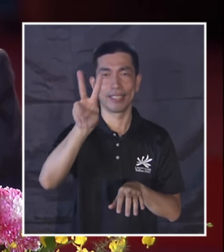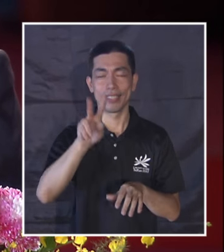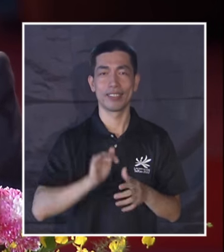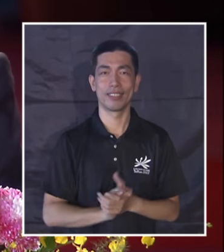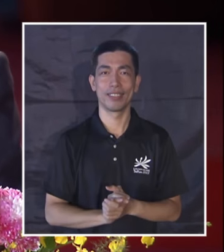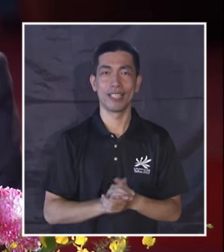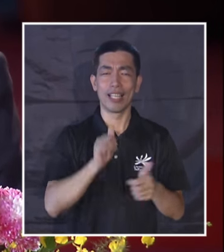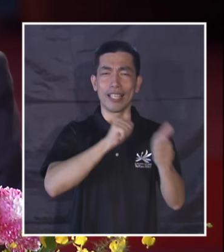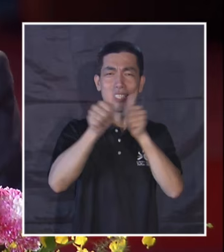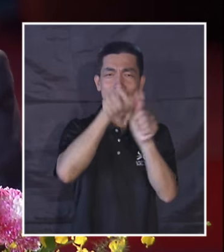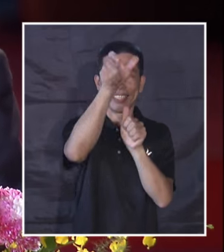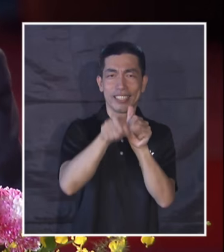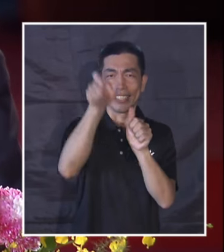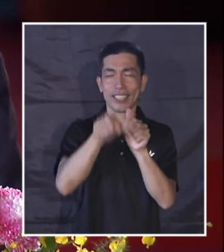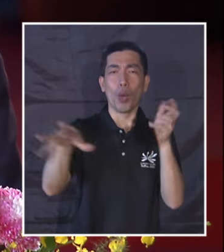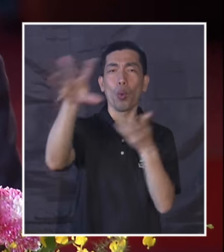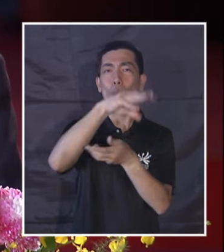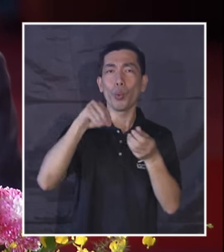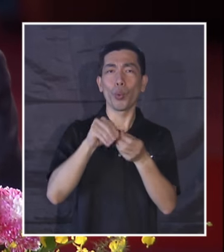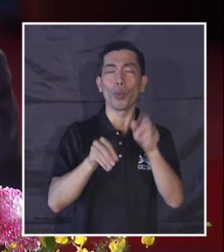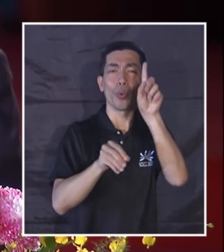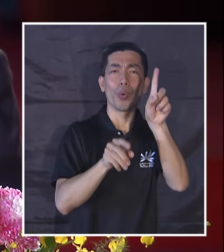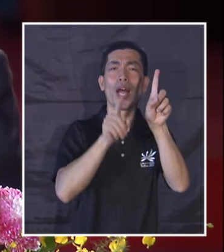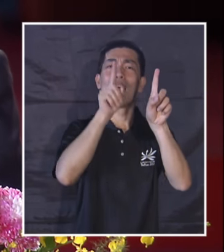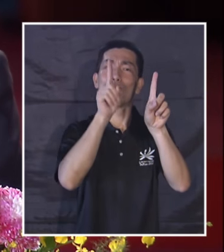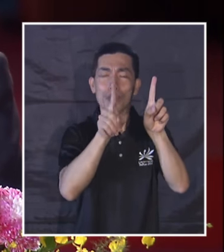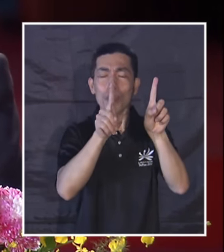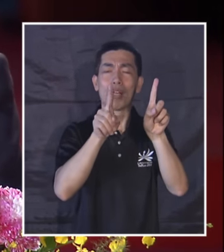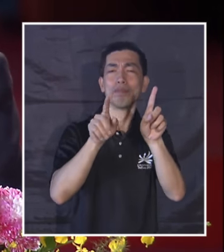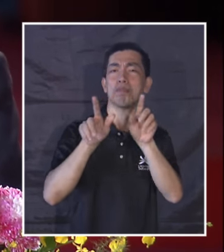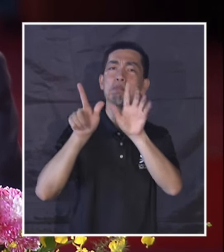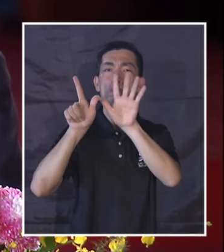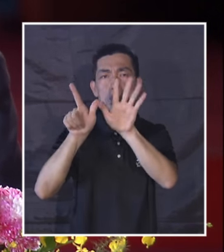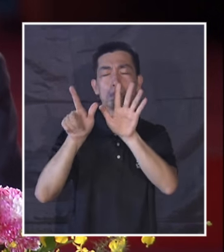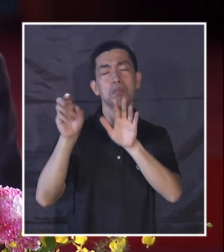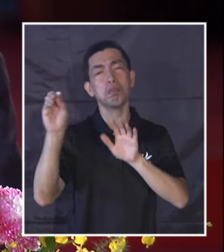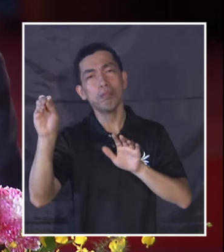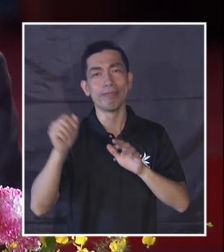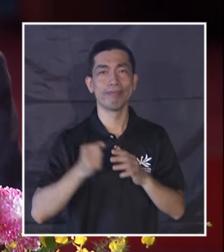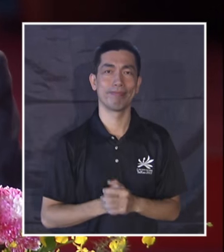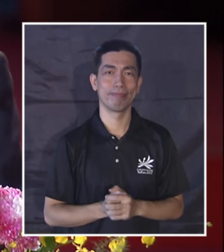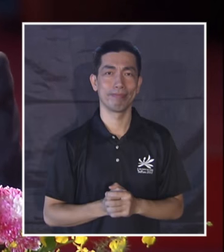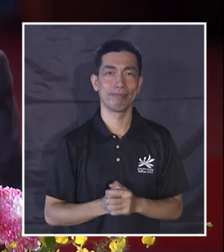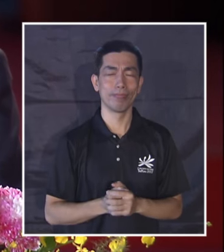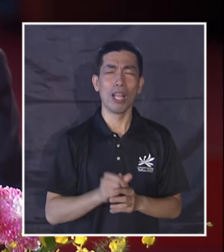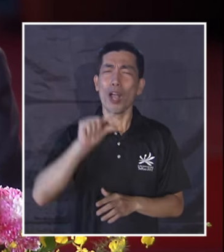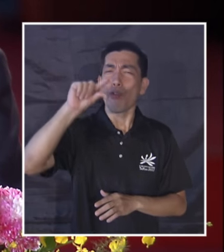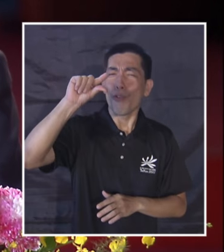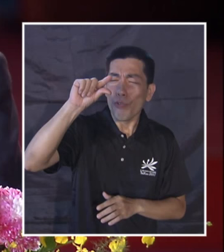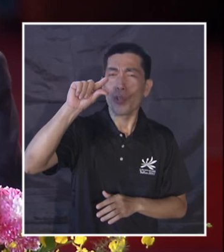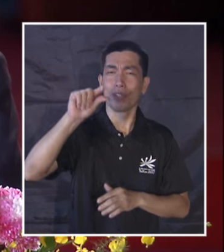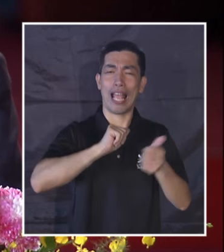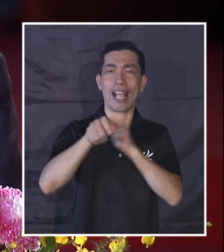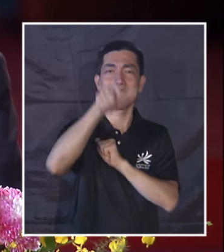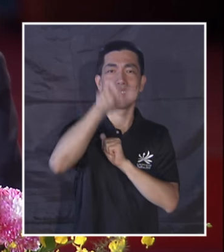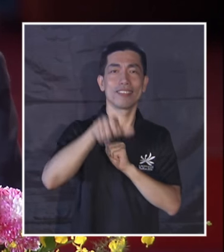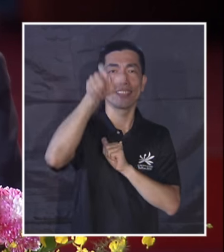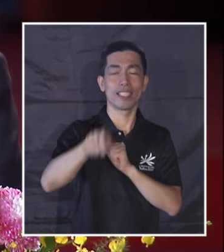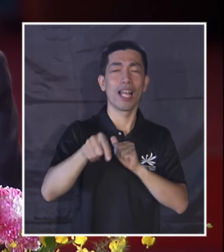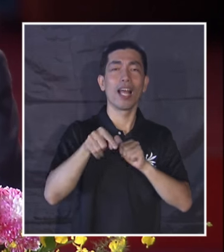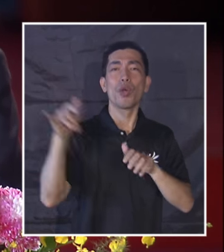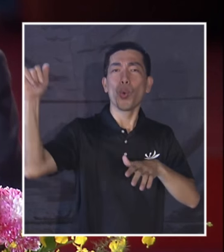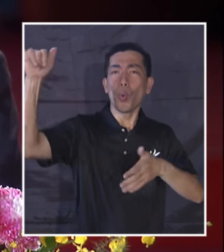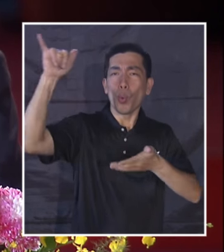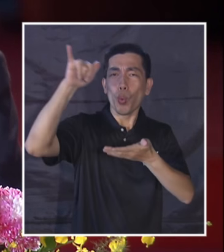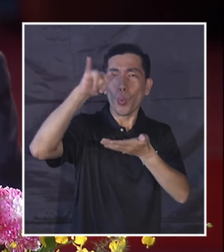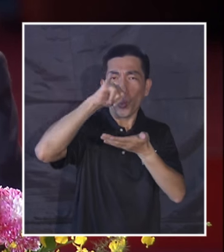1170位选手参加，虽然有些选手来不及参加开幕，但是我想我